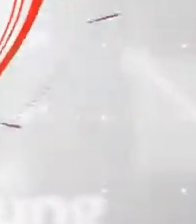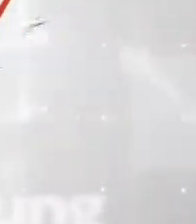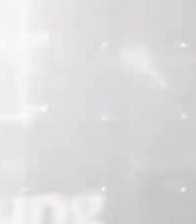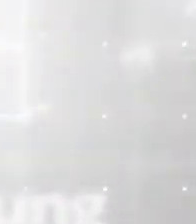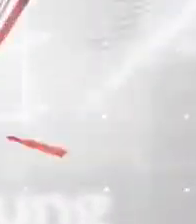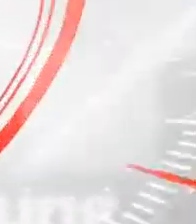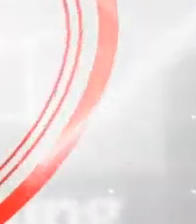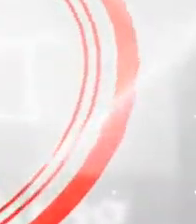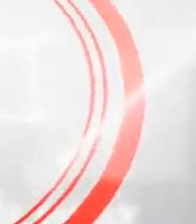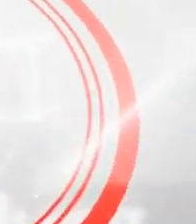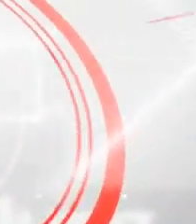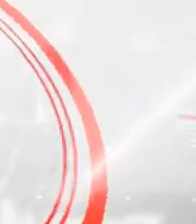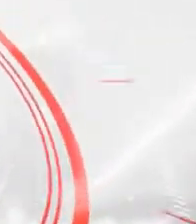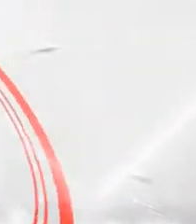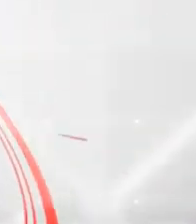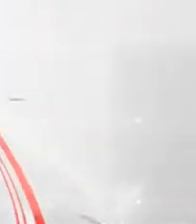Muzica